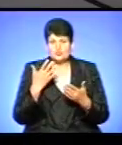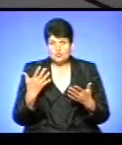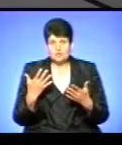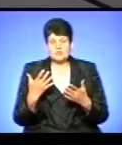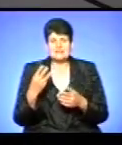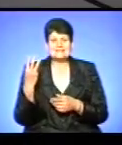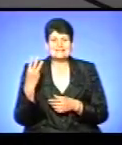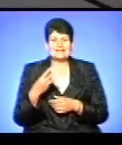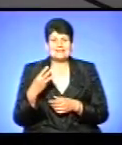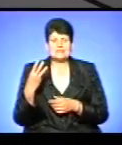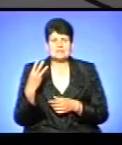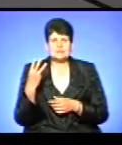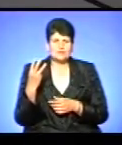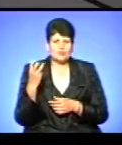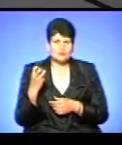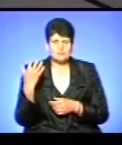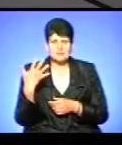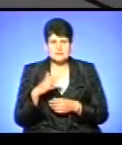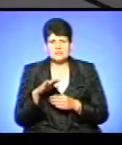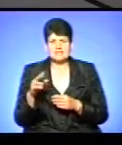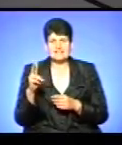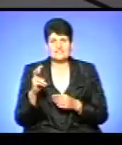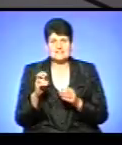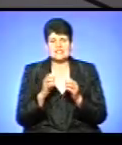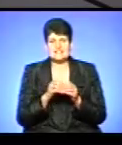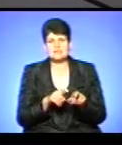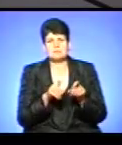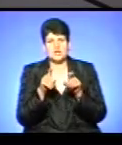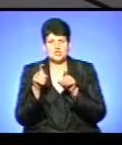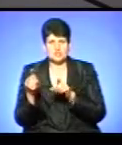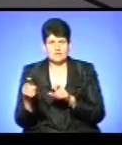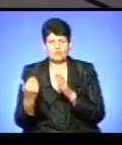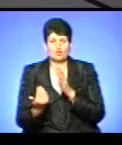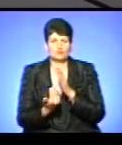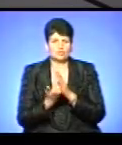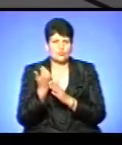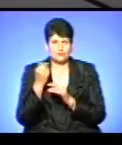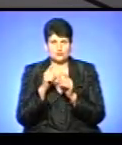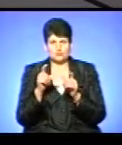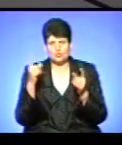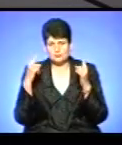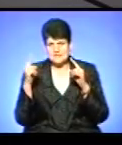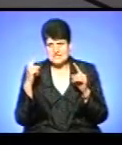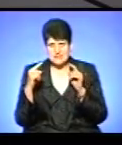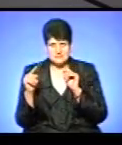Власне, з 350 учнів лише 210 перейшли в оновлену, скажімо, школу мистецтв